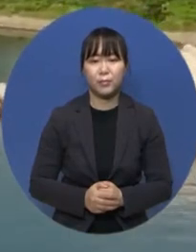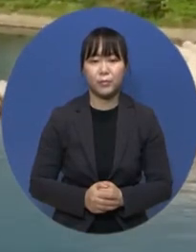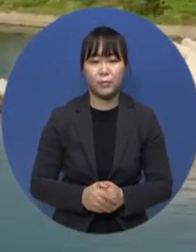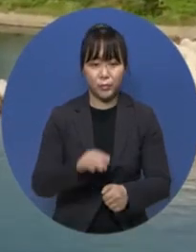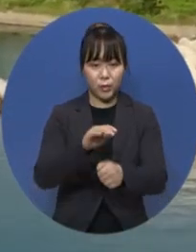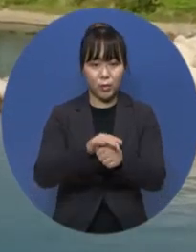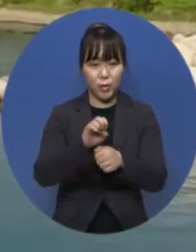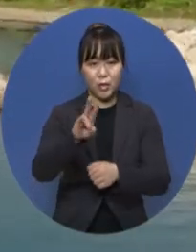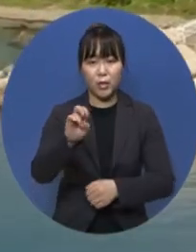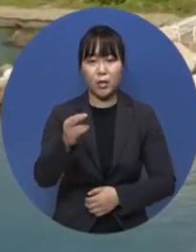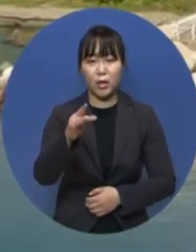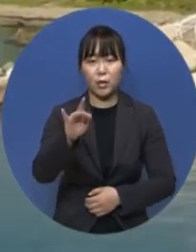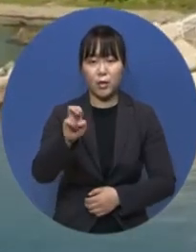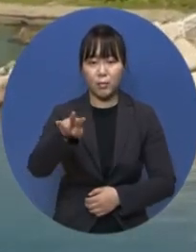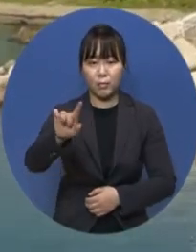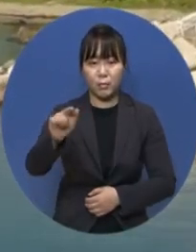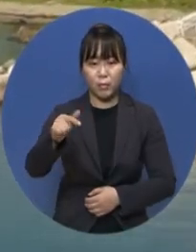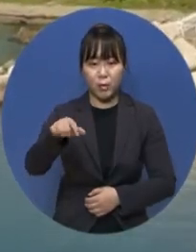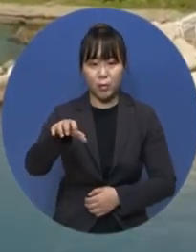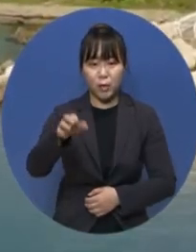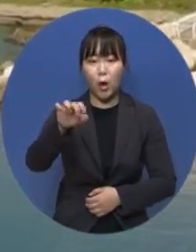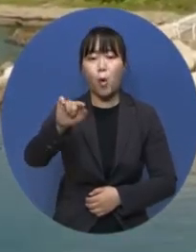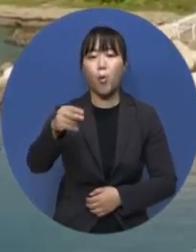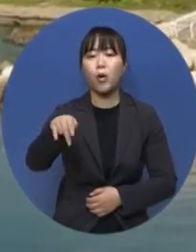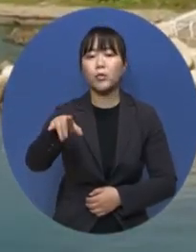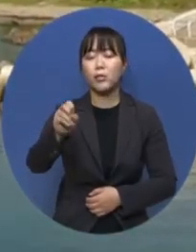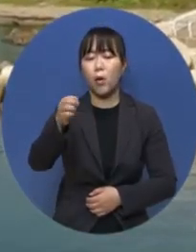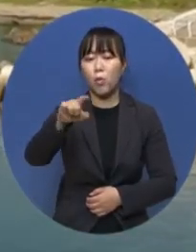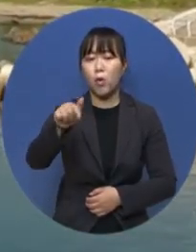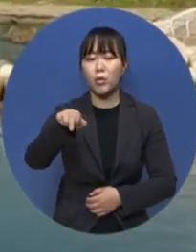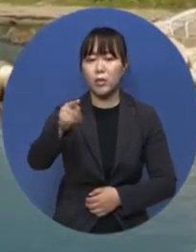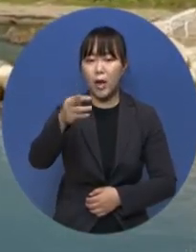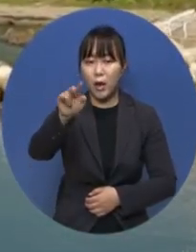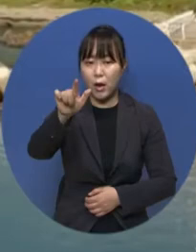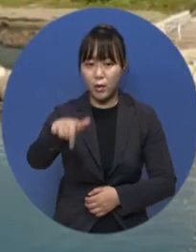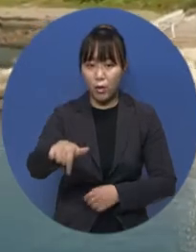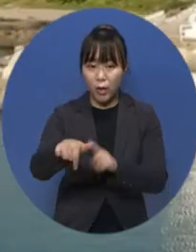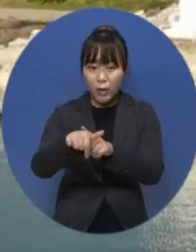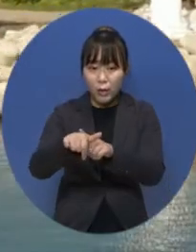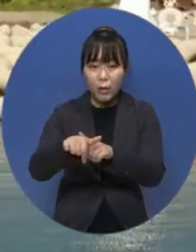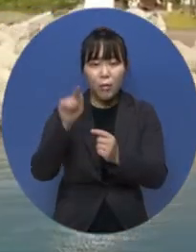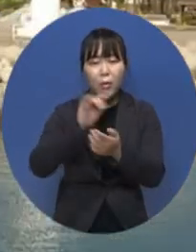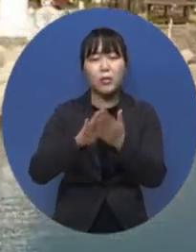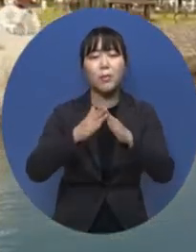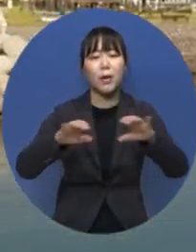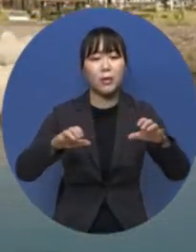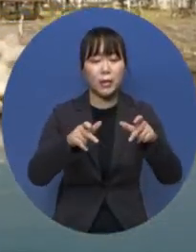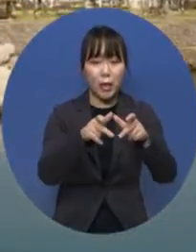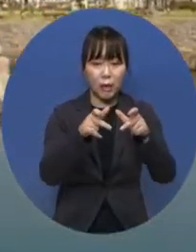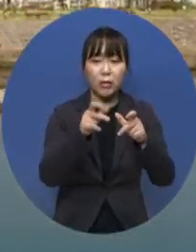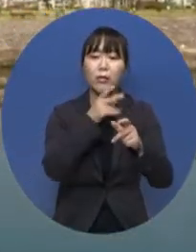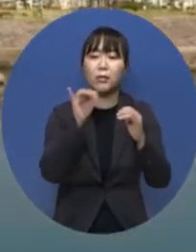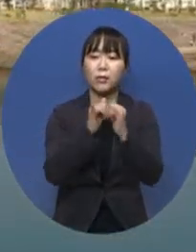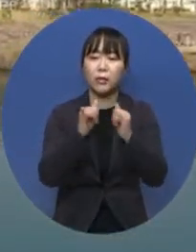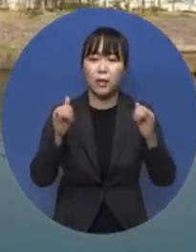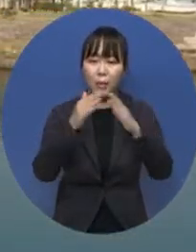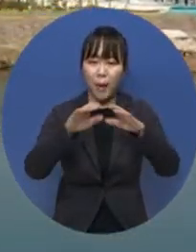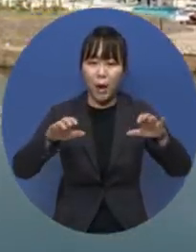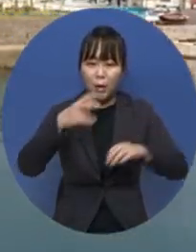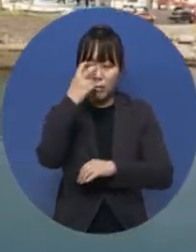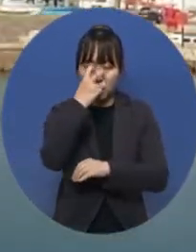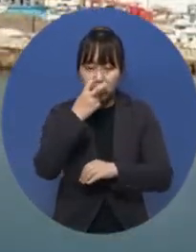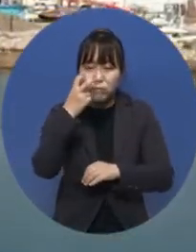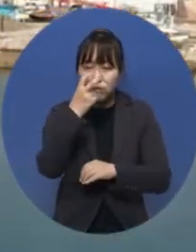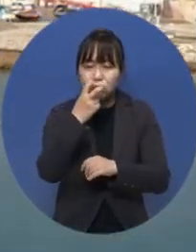경주시 양남면 읍천리 월성 원자력 시설이 들어선 평화스러운 마을에는 장애인과 어르신들이 마을을 지키며